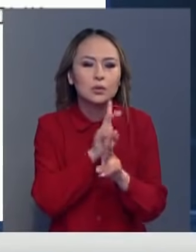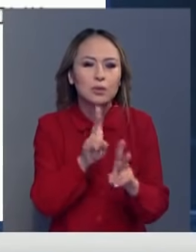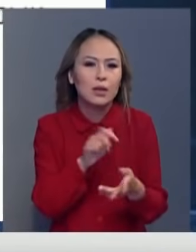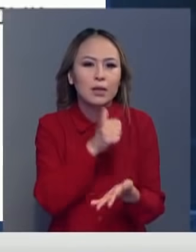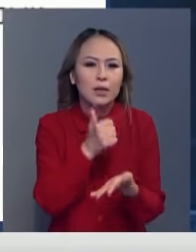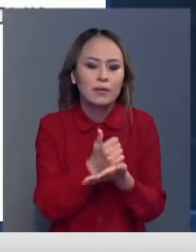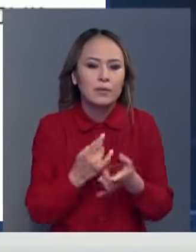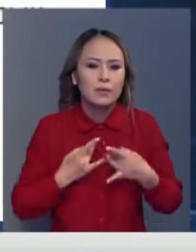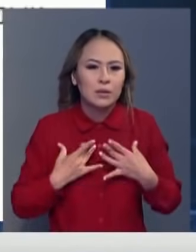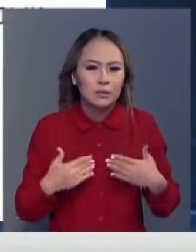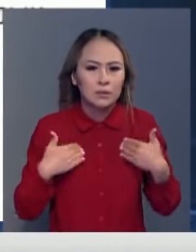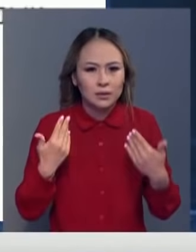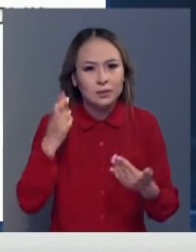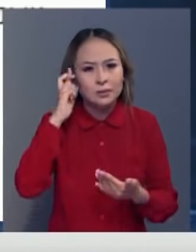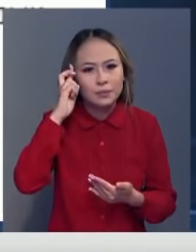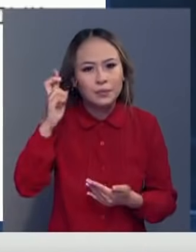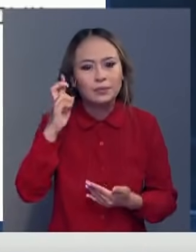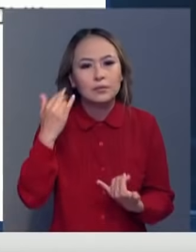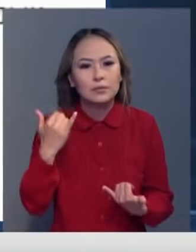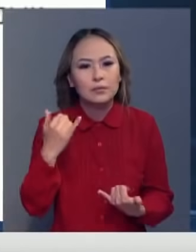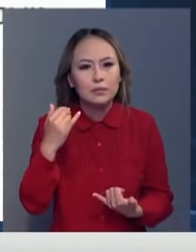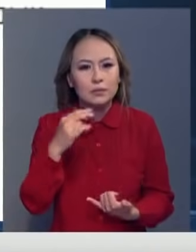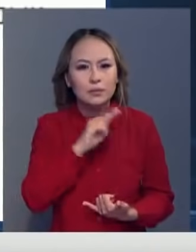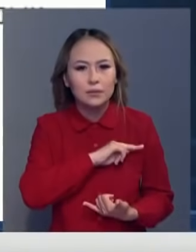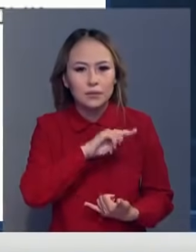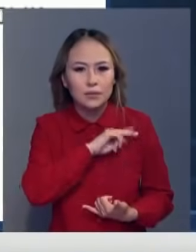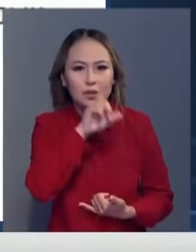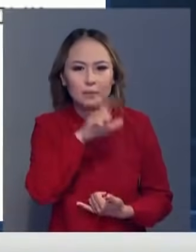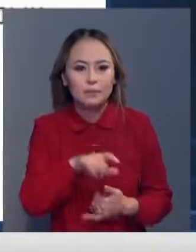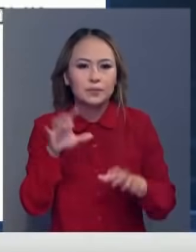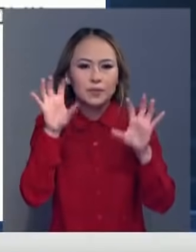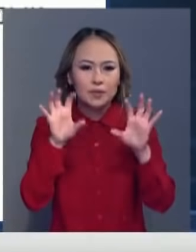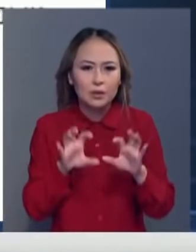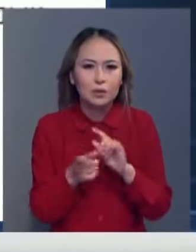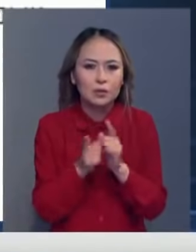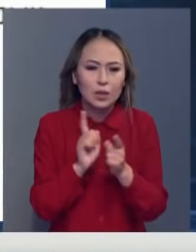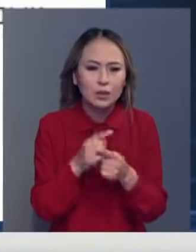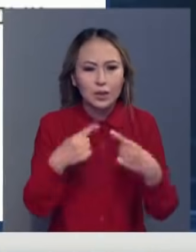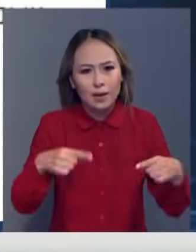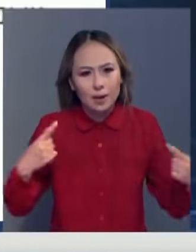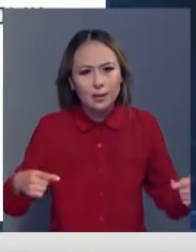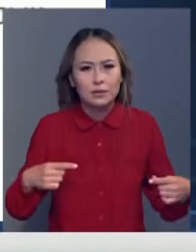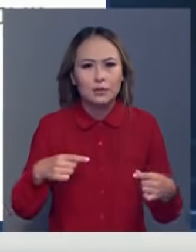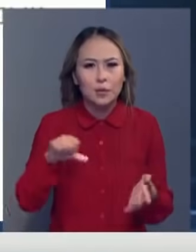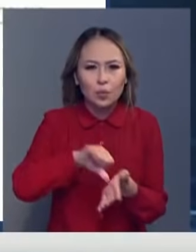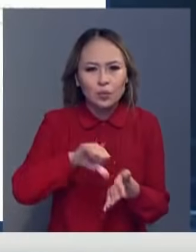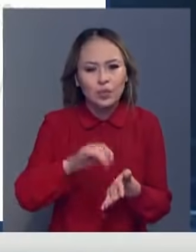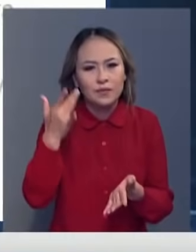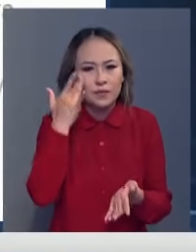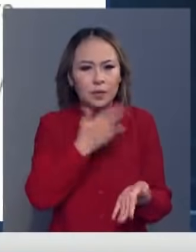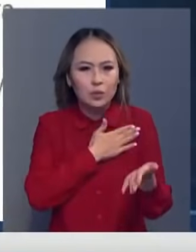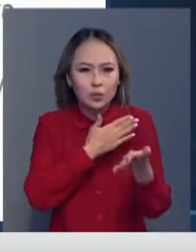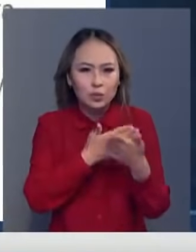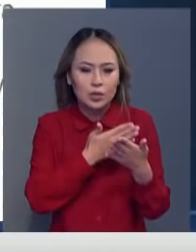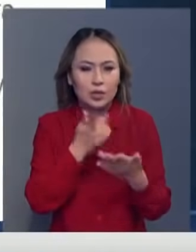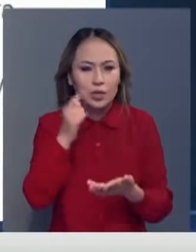төл мерекелермен құттықтады. Бүгін мемлекеттік қызметшілер күні. Реформалар мен елді жаңғыртуда халық үніне құлақ асатын